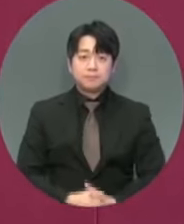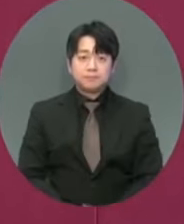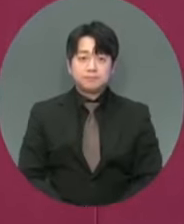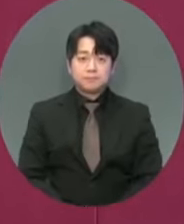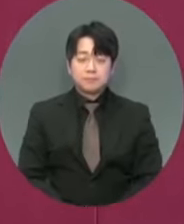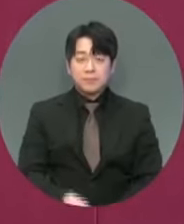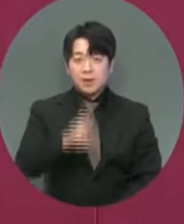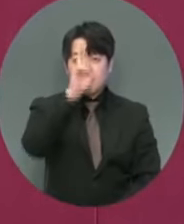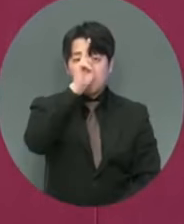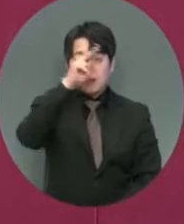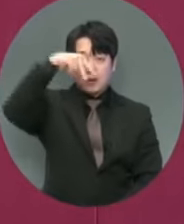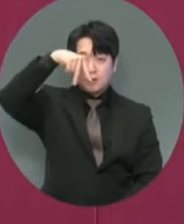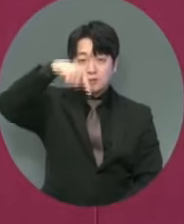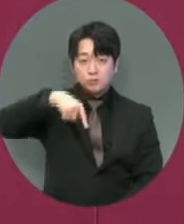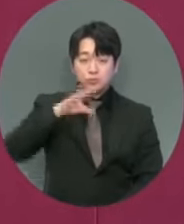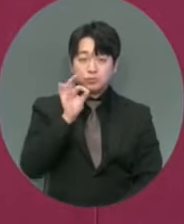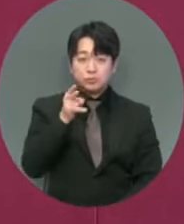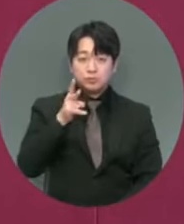박수영 의원,